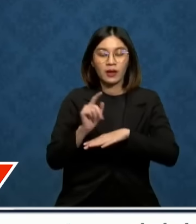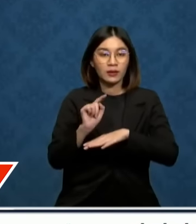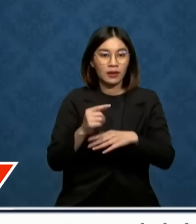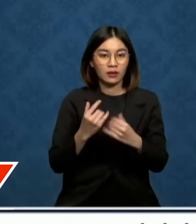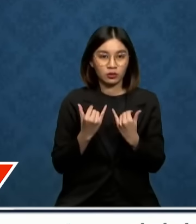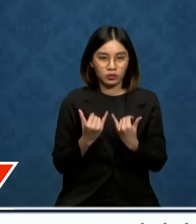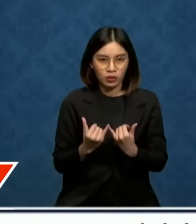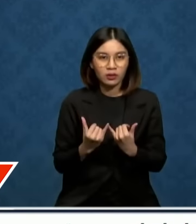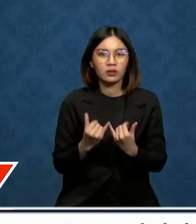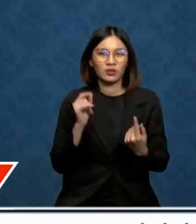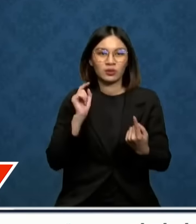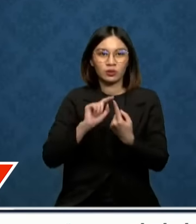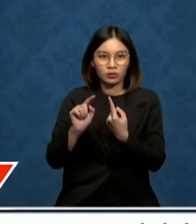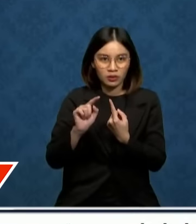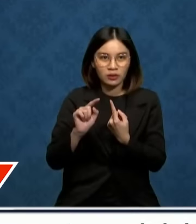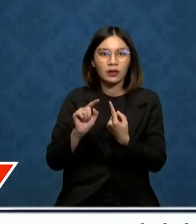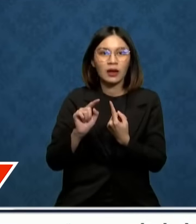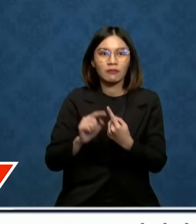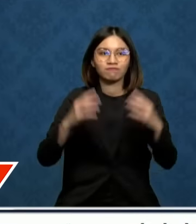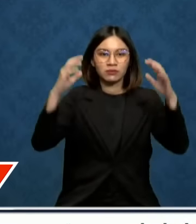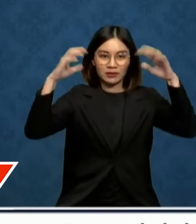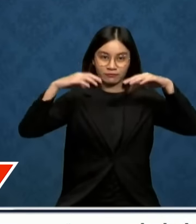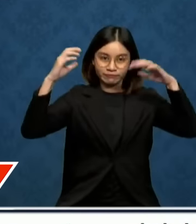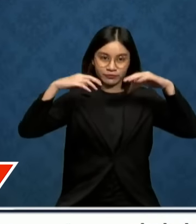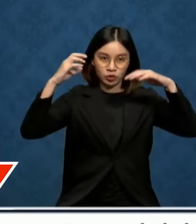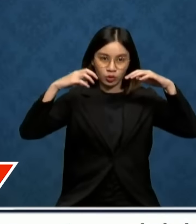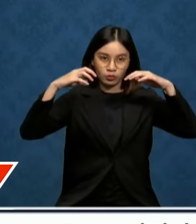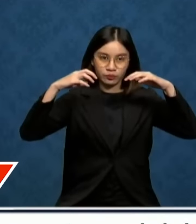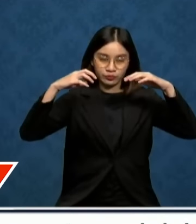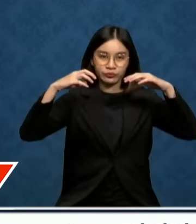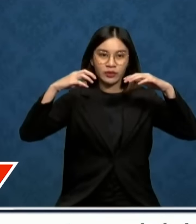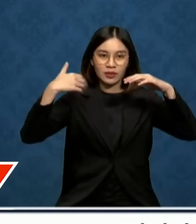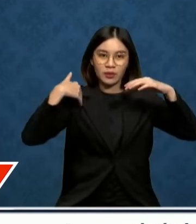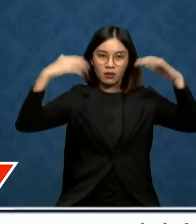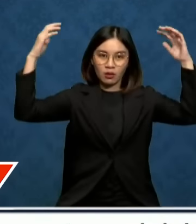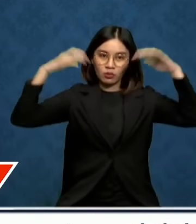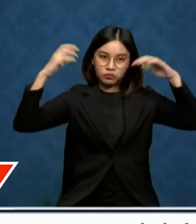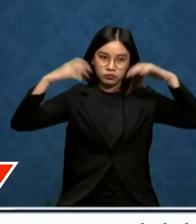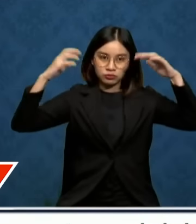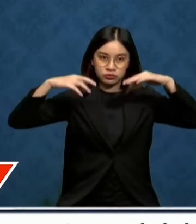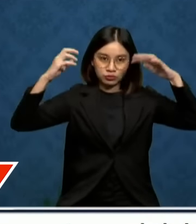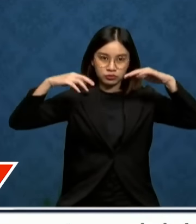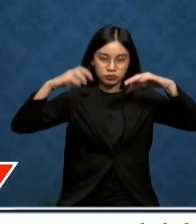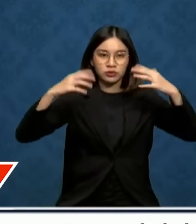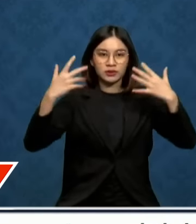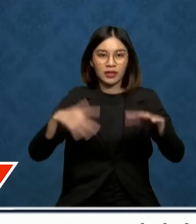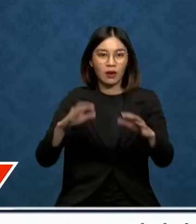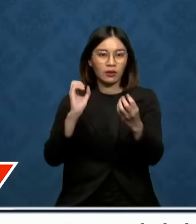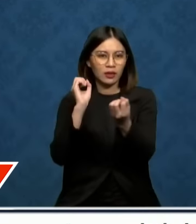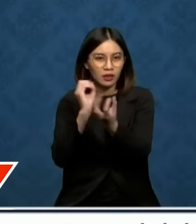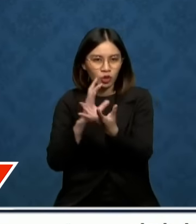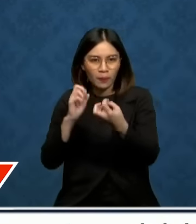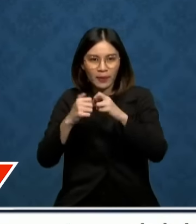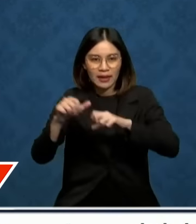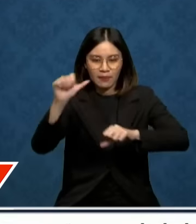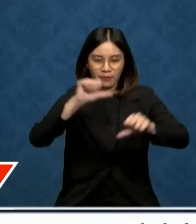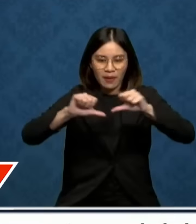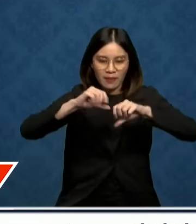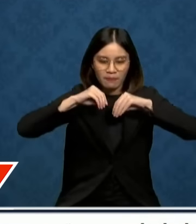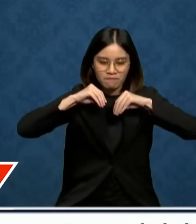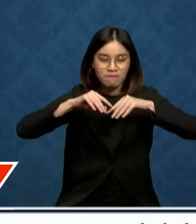อนนี้กำลังเข้าสู่ช่วงหน้าฝนครับที่กำลังจะมีฝนตกหนักแล้วก็มีผลกระทบทำให้เกิดสารเคมีรั่วไห